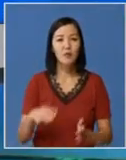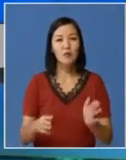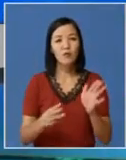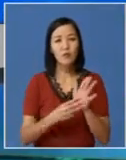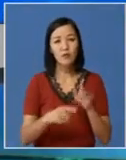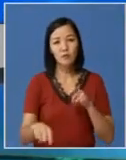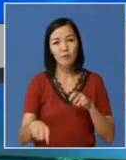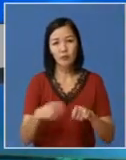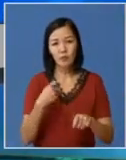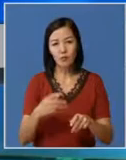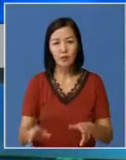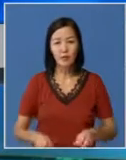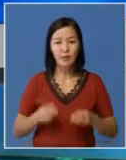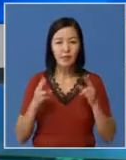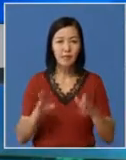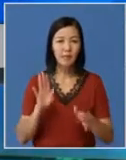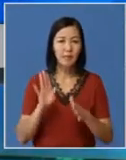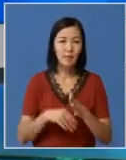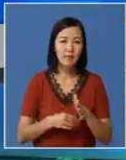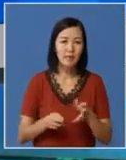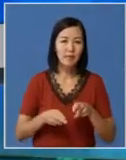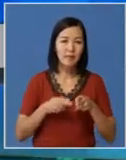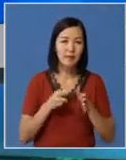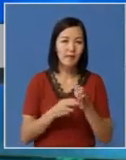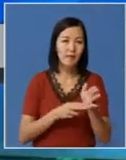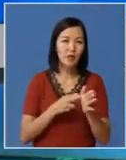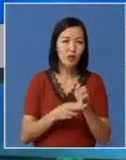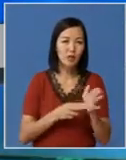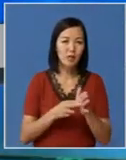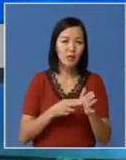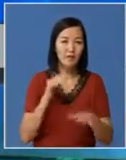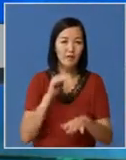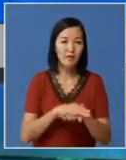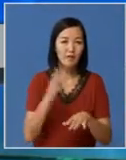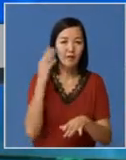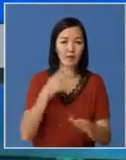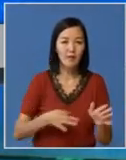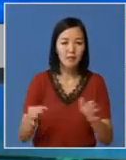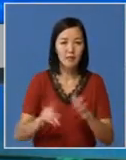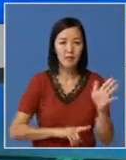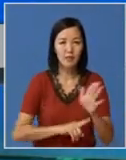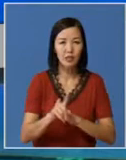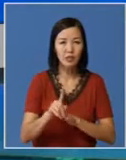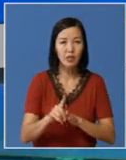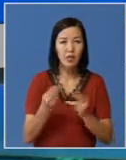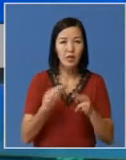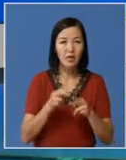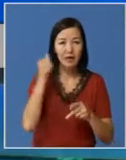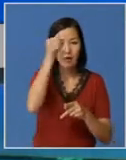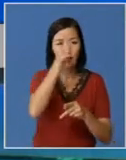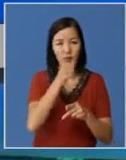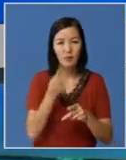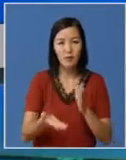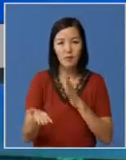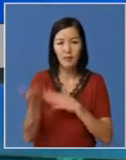48 нарушений, угрожающие безопасности движения поездов, выявлено в Алматинской области с начала текущего года. По сравнению с